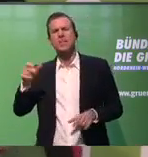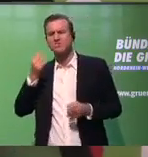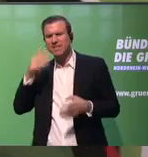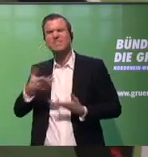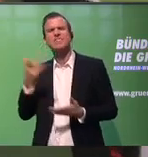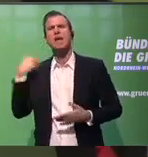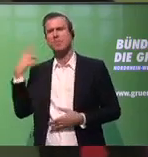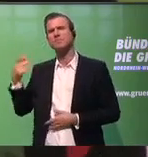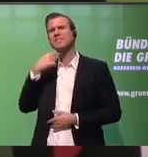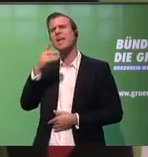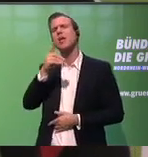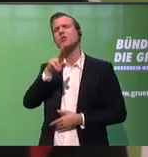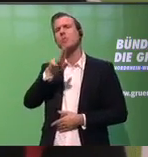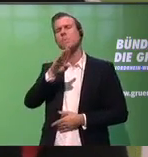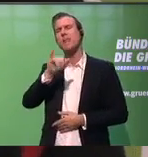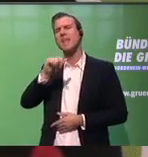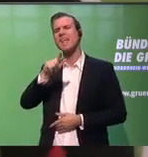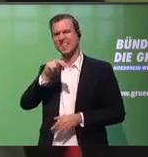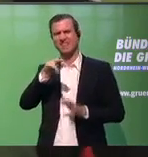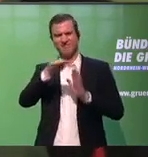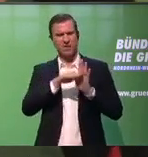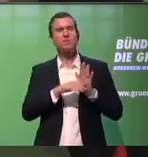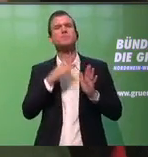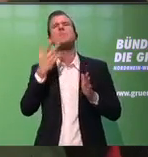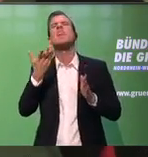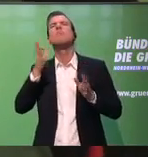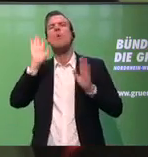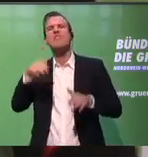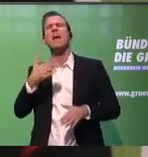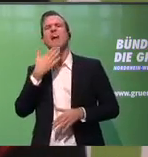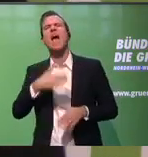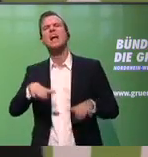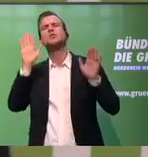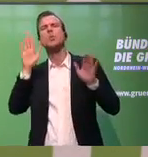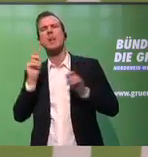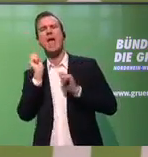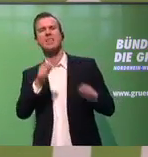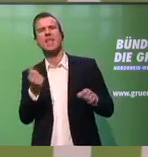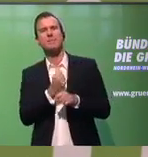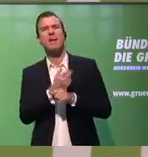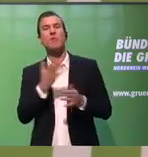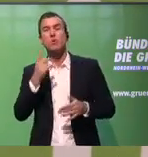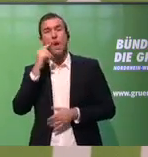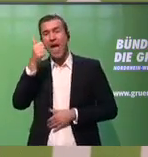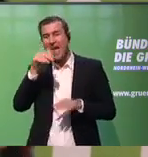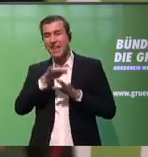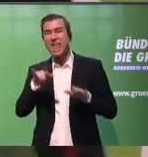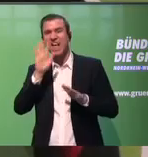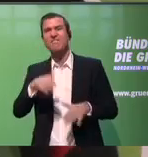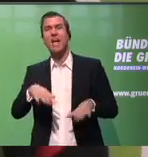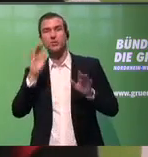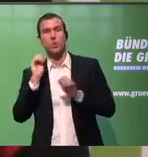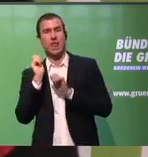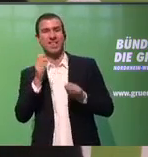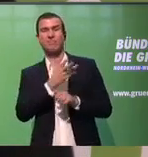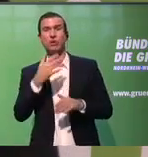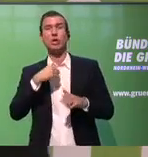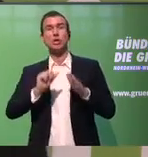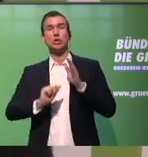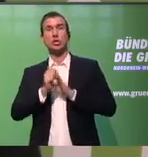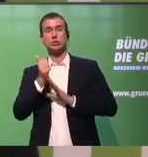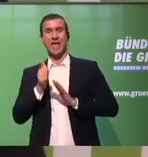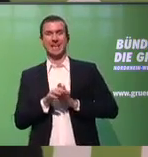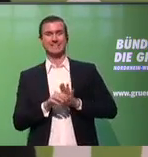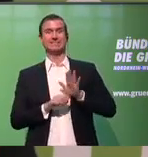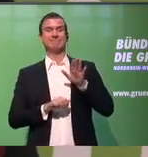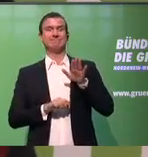Dublin angesprochen, die Verordnung, die regelt, wo darf man Asyl beantragen. Man darf nämlich nur in einem einzigen Land Asyl beantragen, da, wo man zuerst Fuß